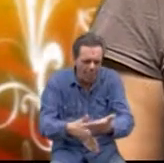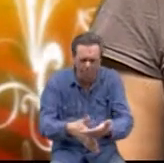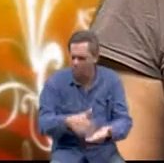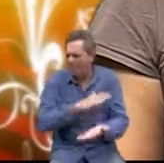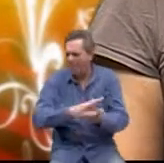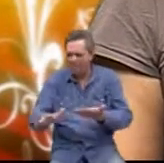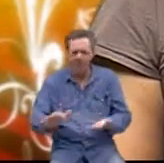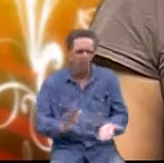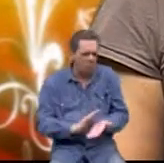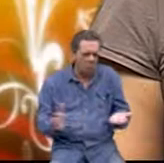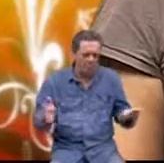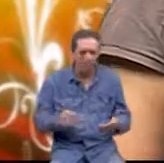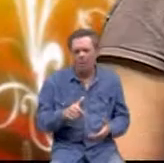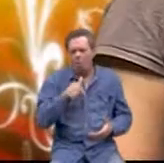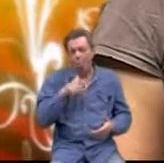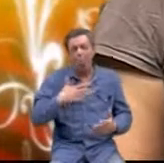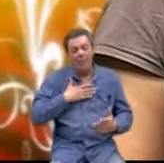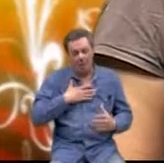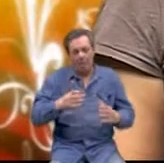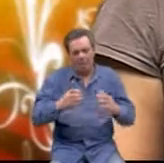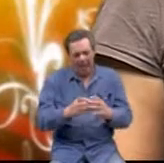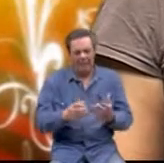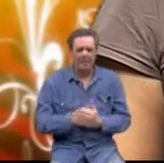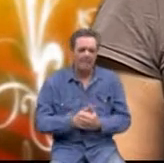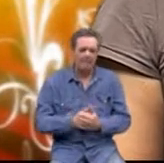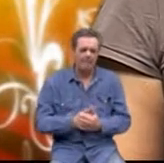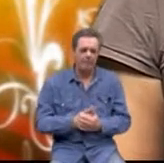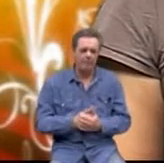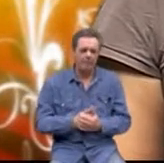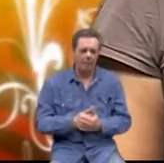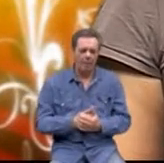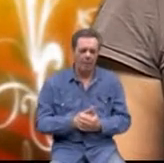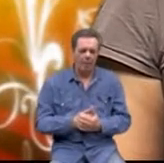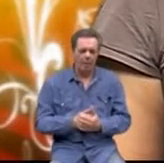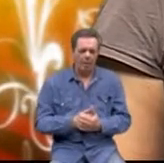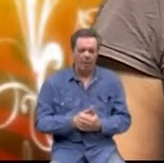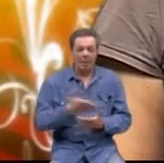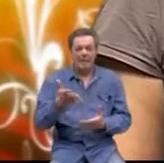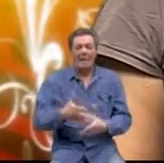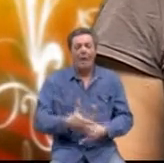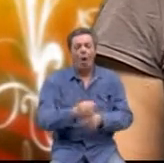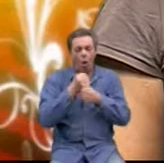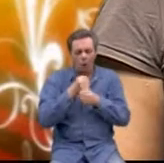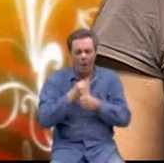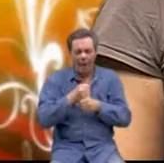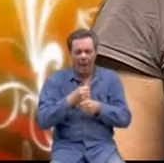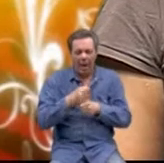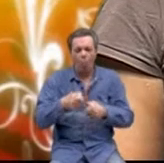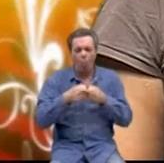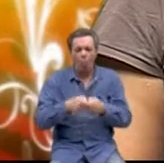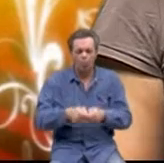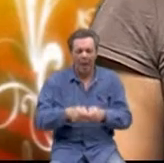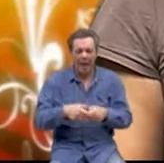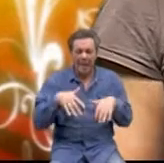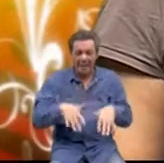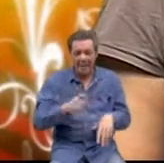vrlo dostupni u zajednici. Dakle, od tu je negdje to sve krenulo. Tada je osnovana udruga Igra i od